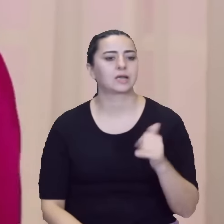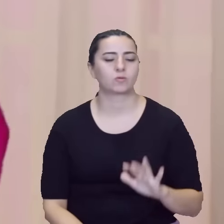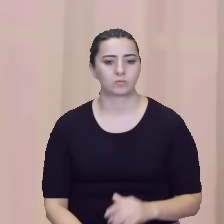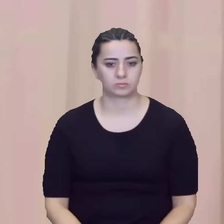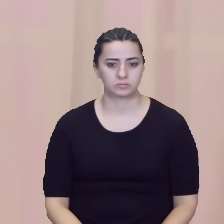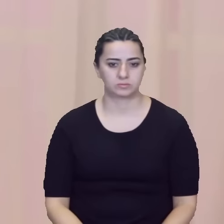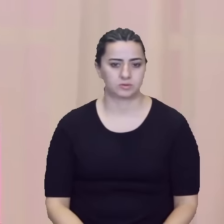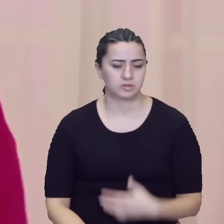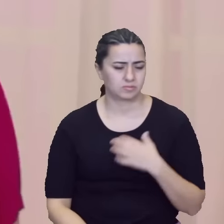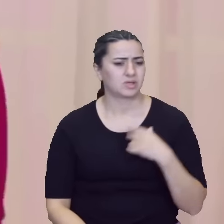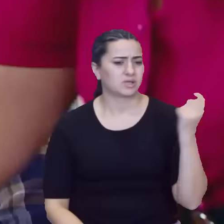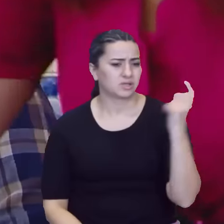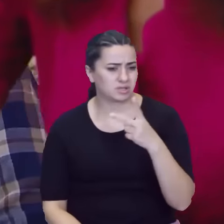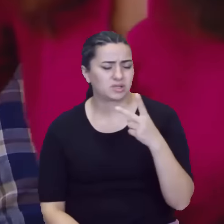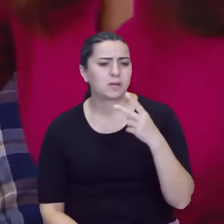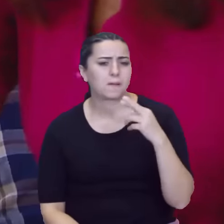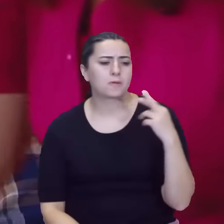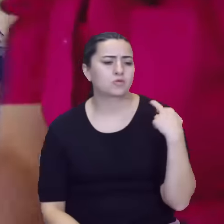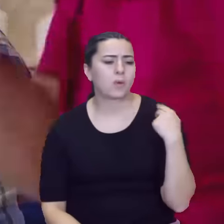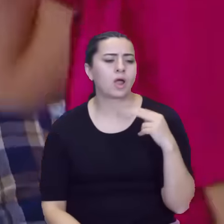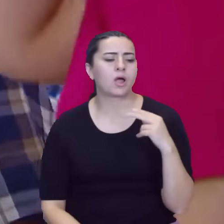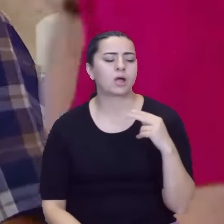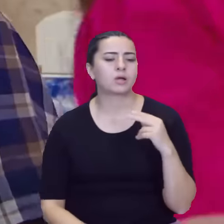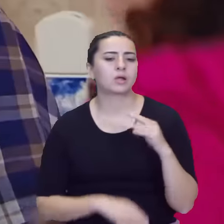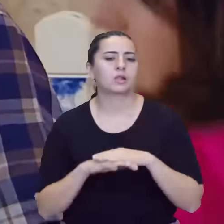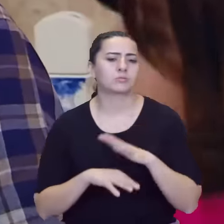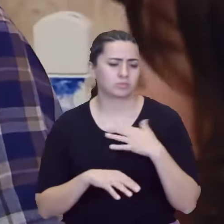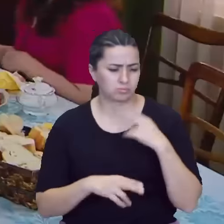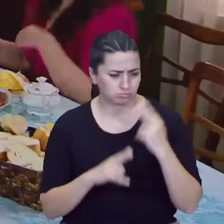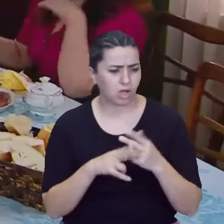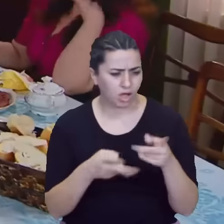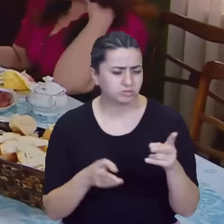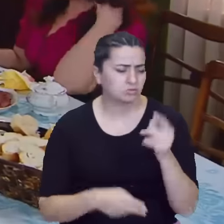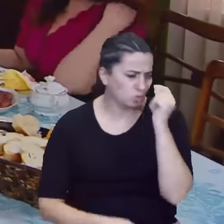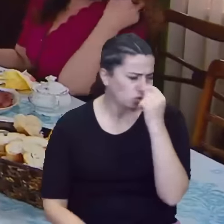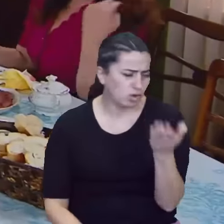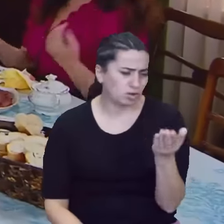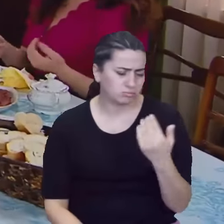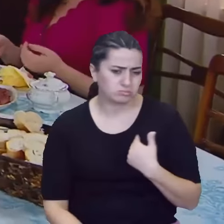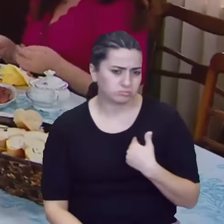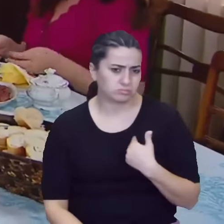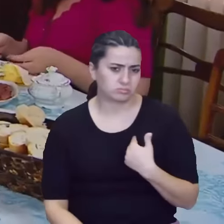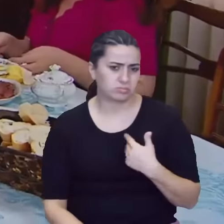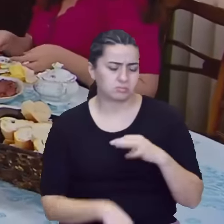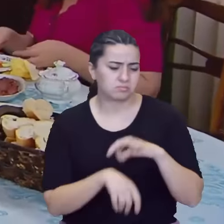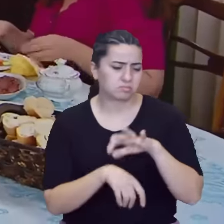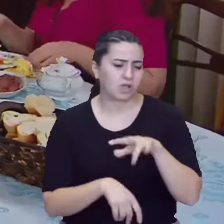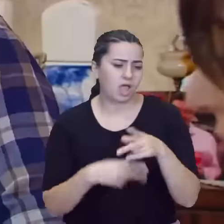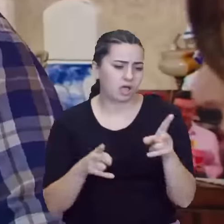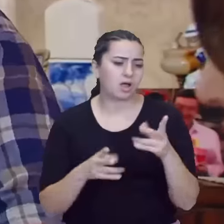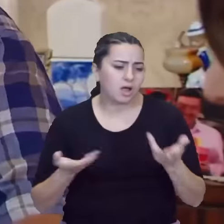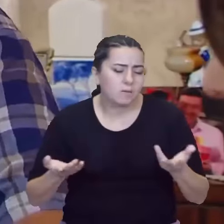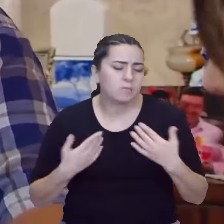Allah Allah. Zaten ben TRT2'yi mahsus ayarlamıyorum. İstesem hemen ayarlarım. Hiçbir şey değil ya, benim gibi ya. Pat diye ayarlarım